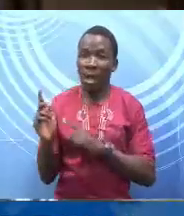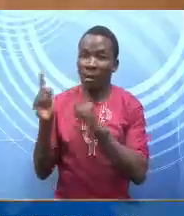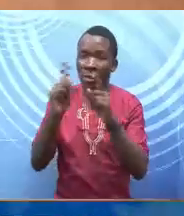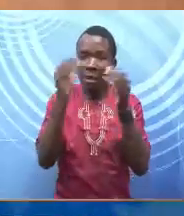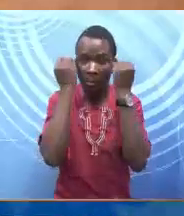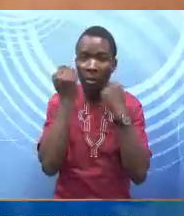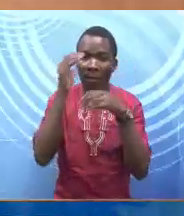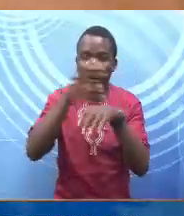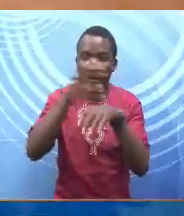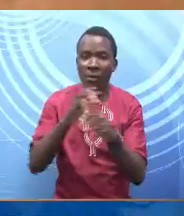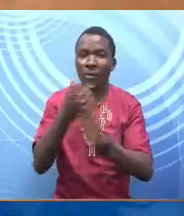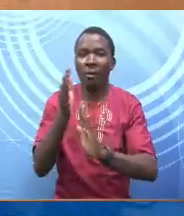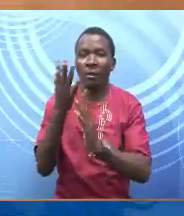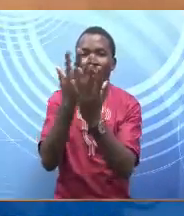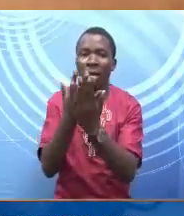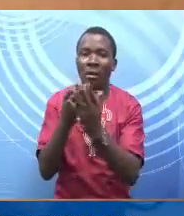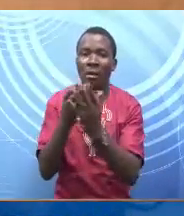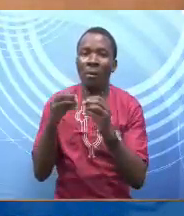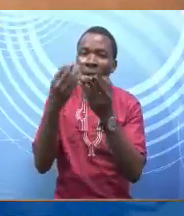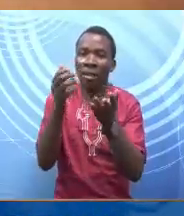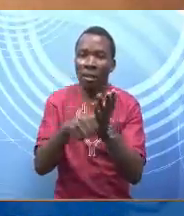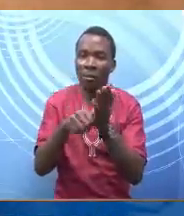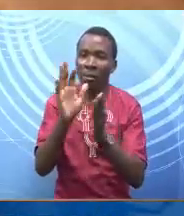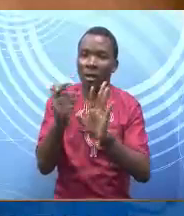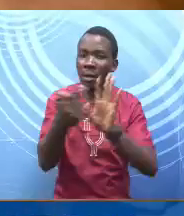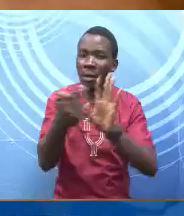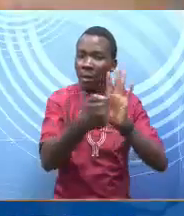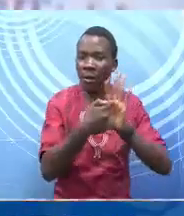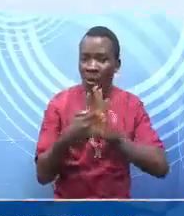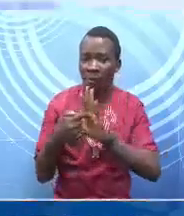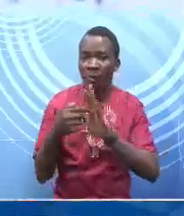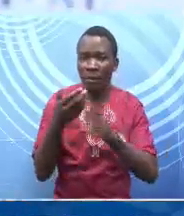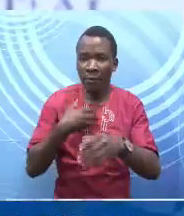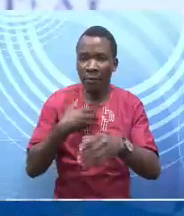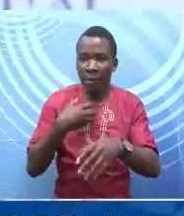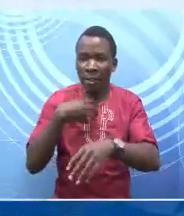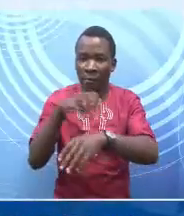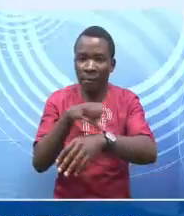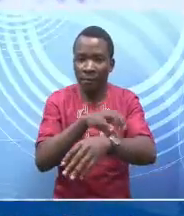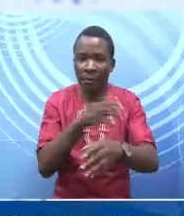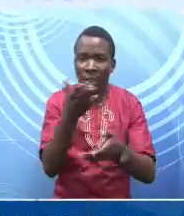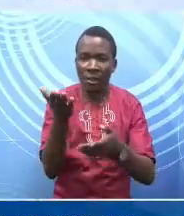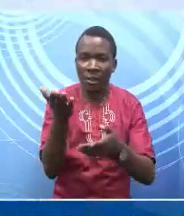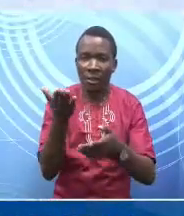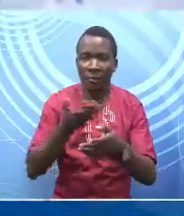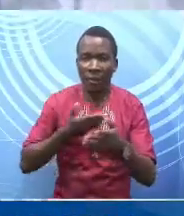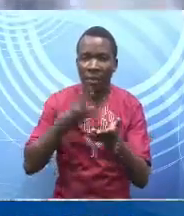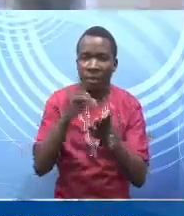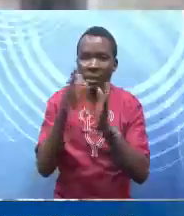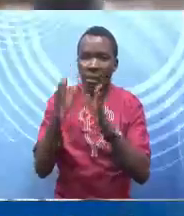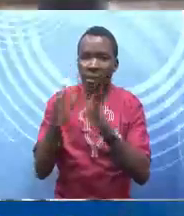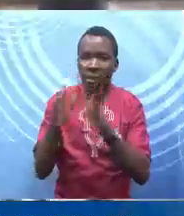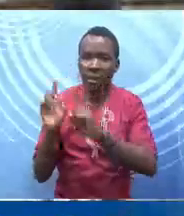kanya bagafunga, hanyuma we watanga ikirego kandi bigaragara mfite za inkovu nari mfite n'ubundi mfite n'udeputeri nari